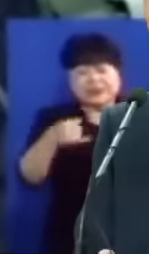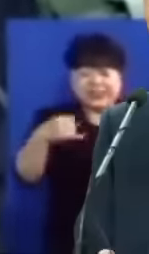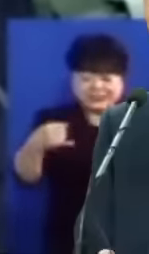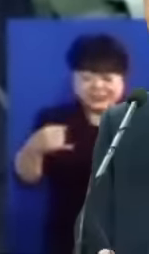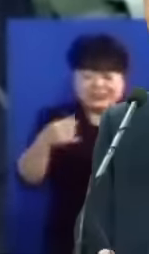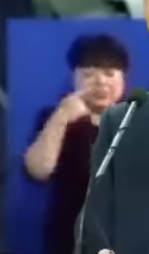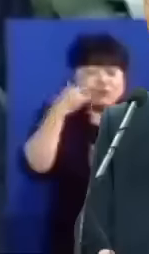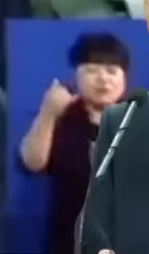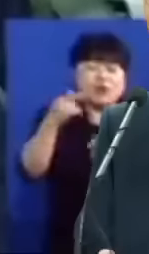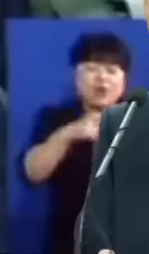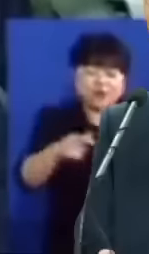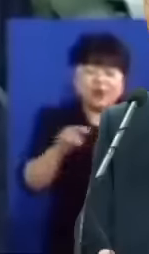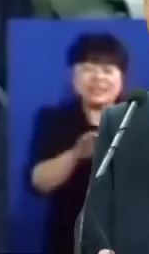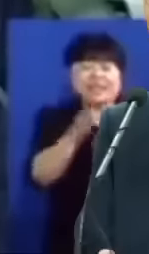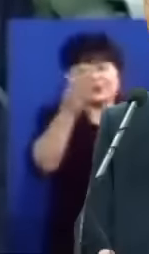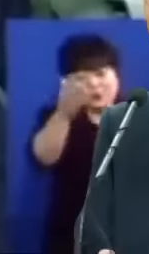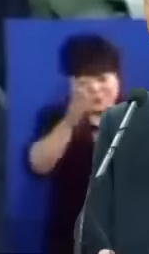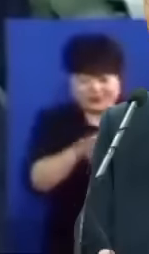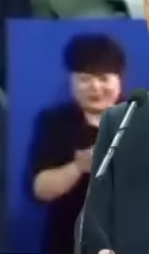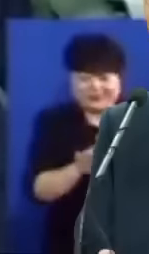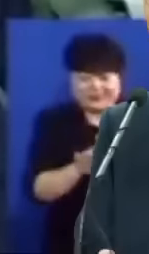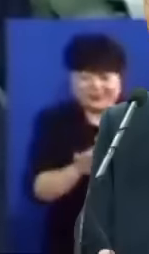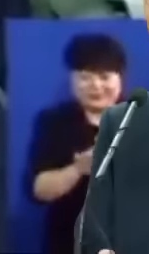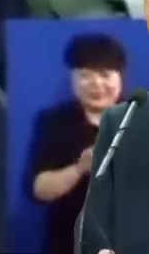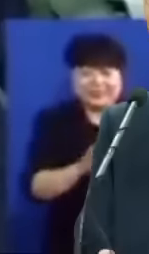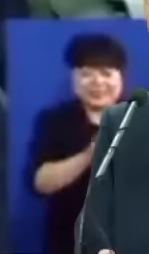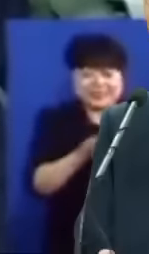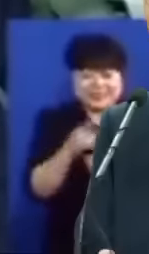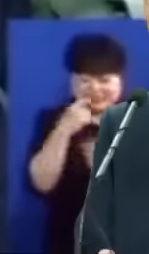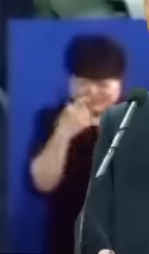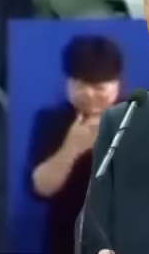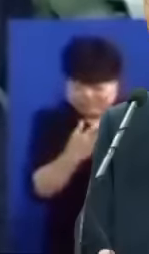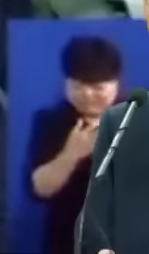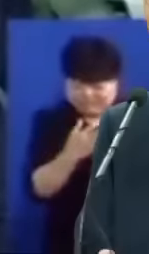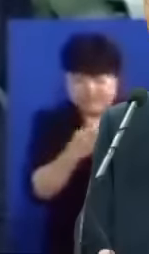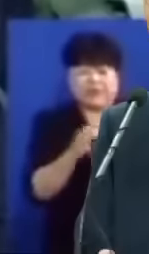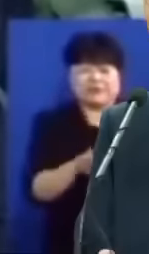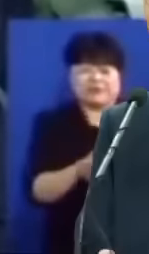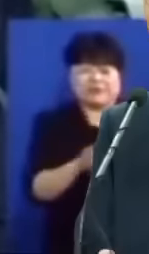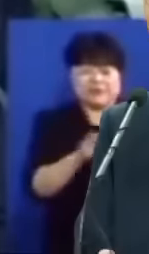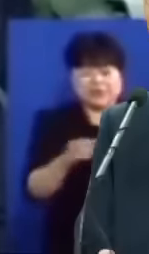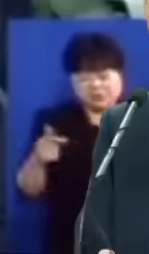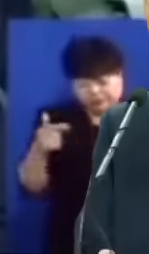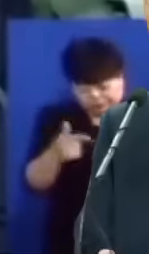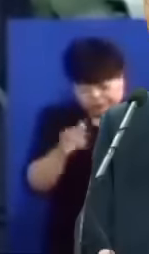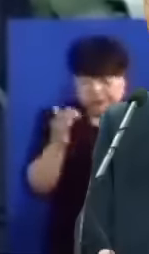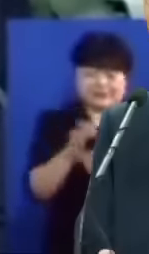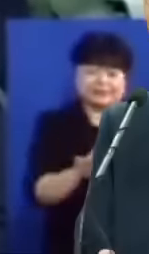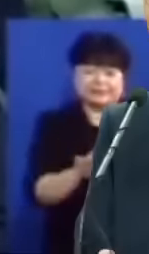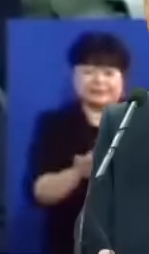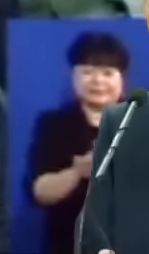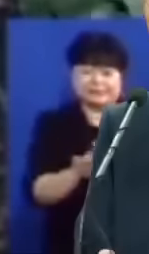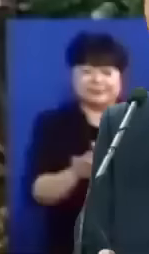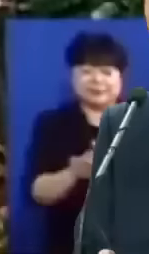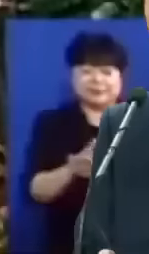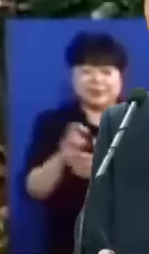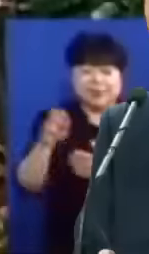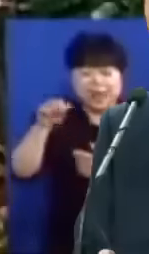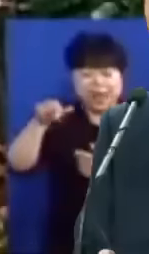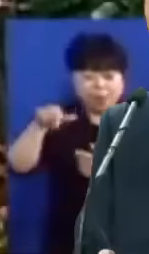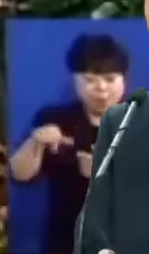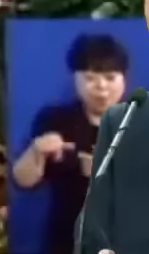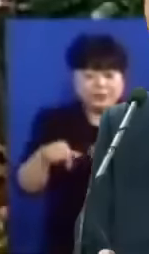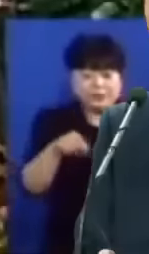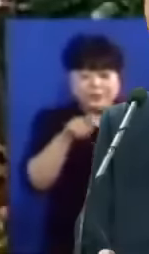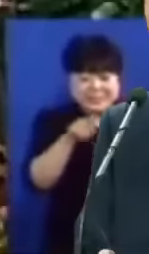자식을 부모가 더 사랑해 가지요. 사랑이 냉정하게 대하면 사랑이 가지 않는 것입니다. 마가복음 12장